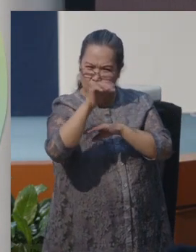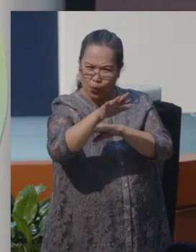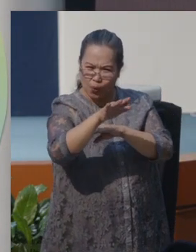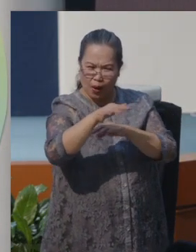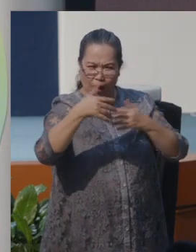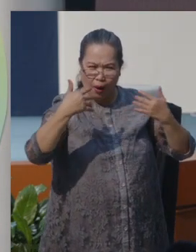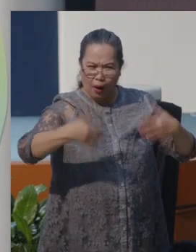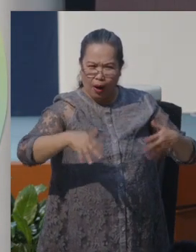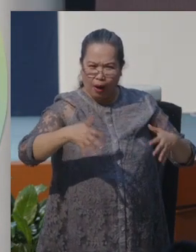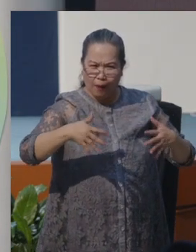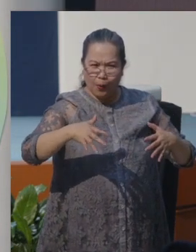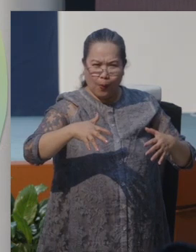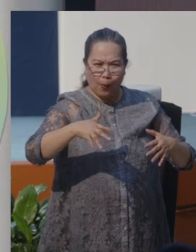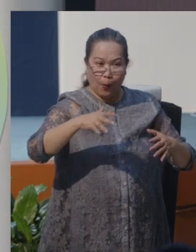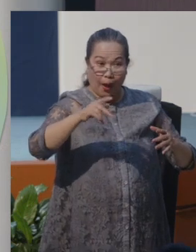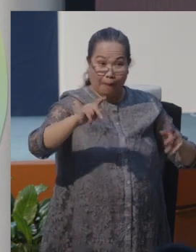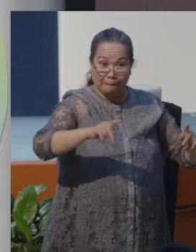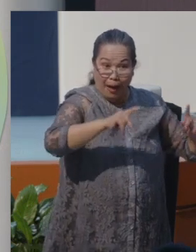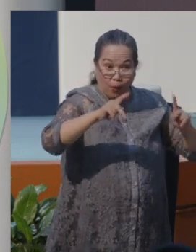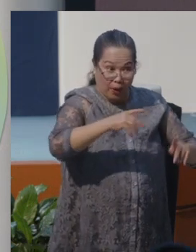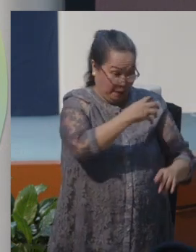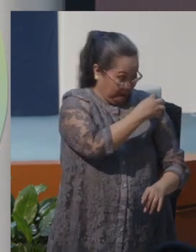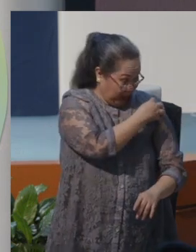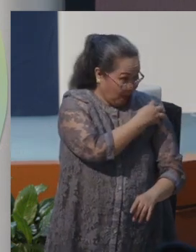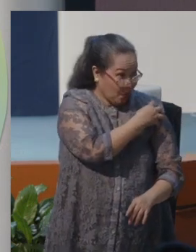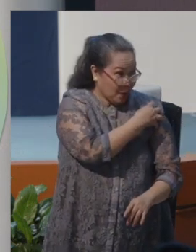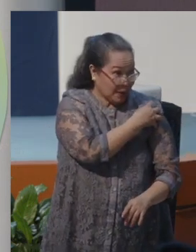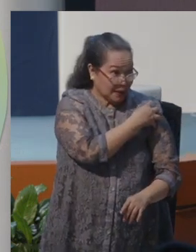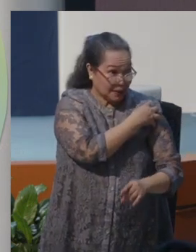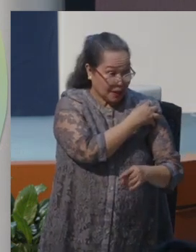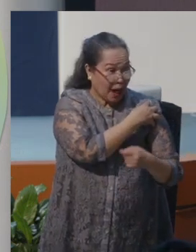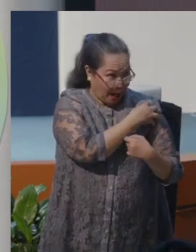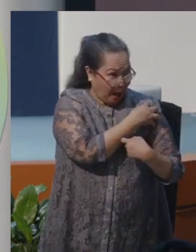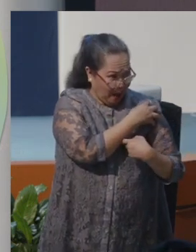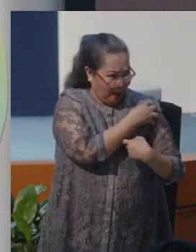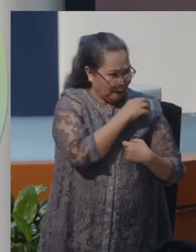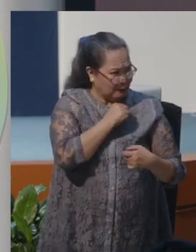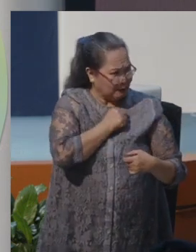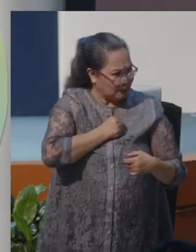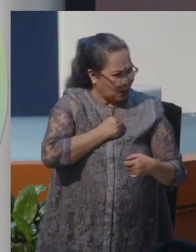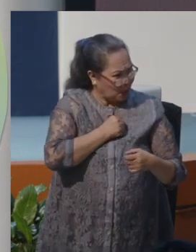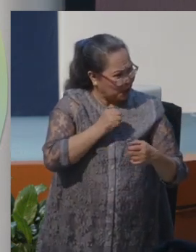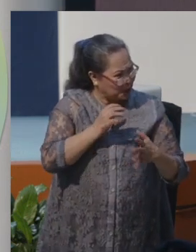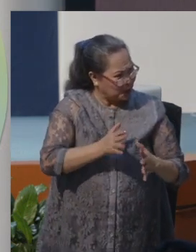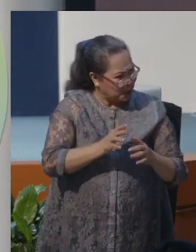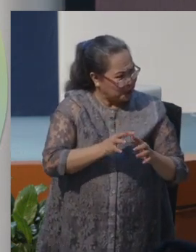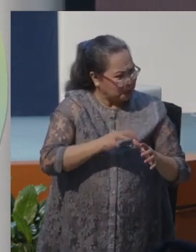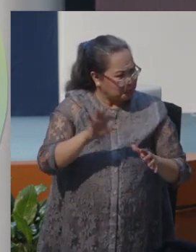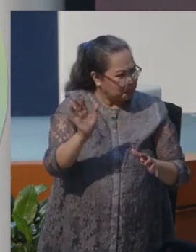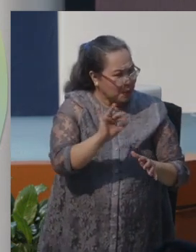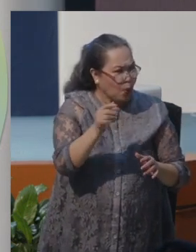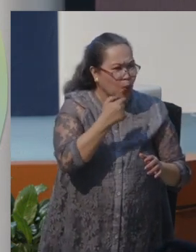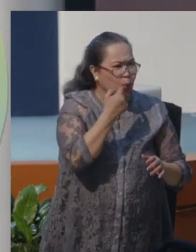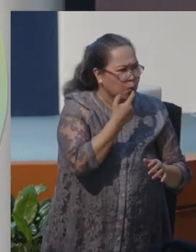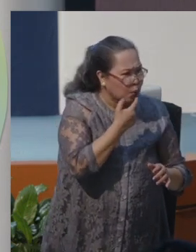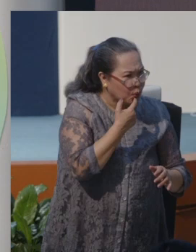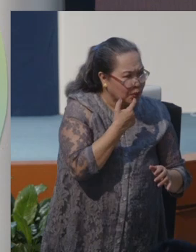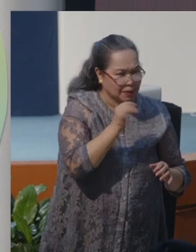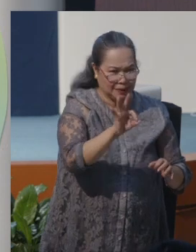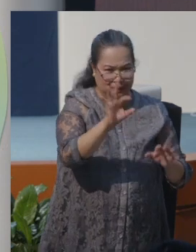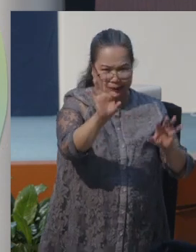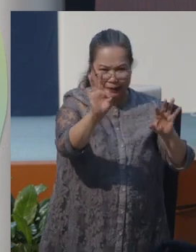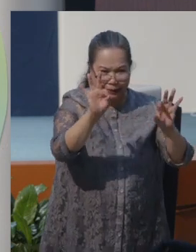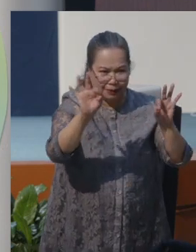Supernatural ang kanilang kapangyarihan sa mga karaniwang tao. Yung supernatural na kapangyarihan ng Diyos ang nakita